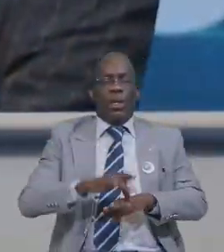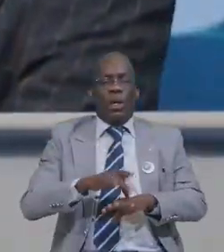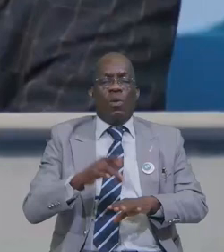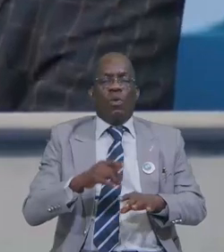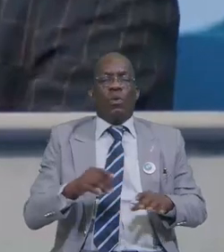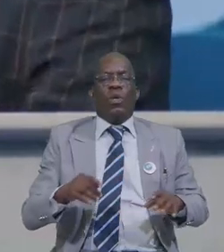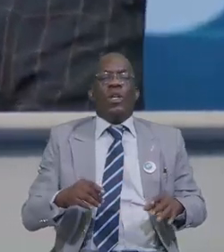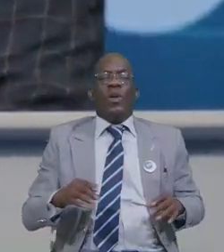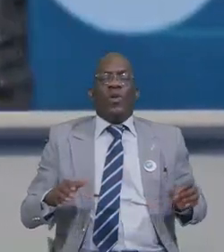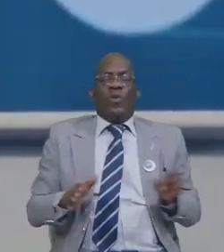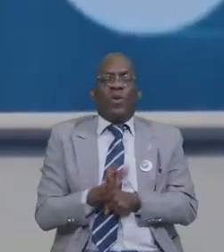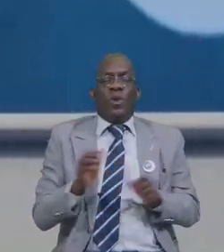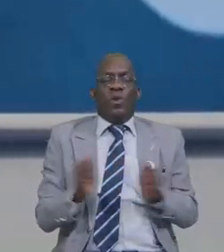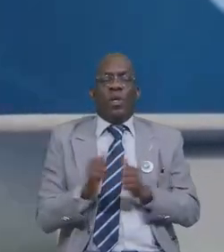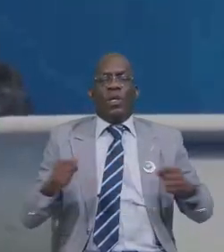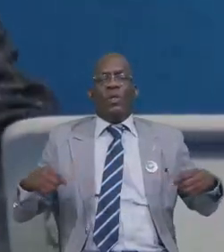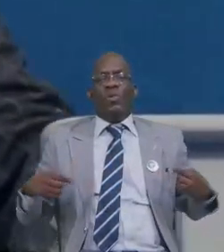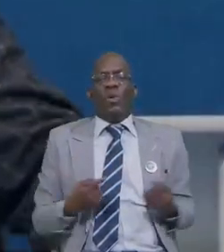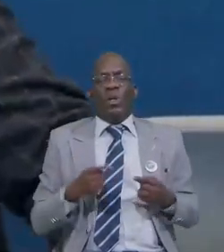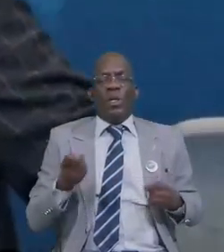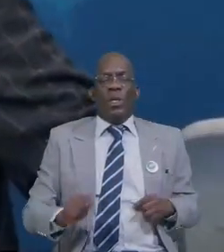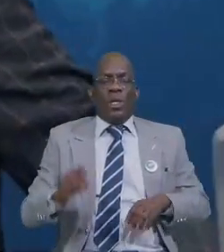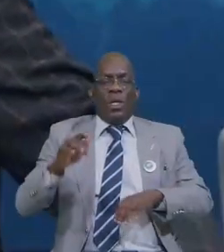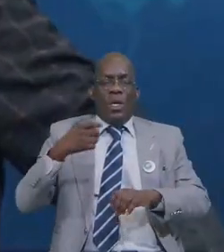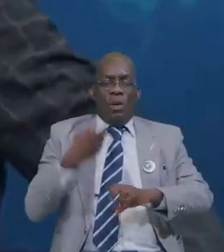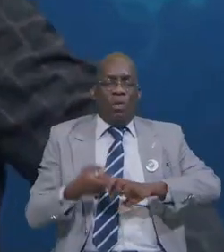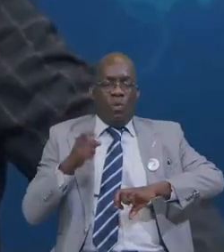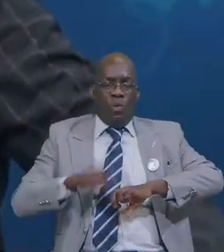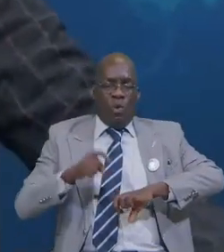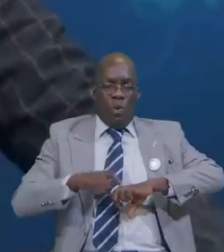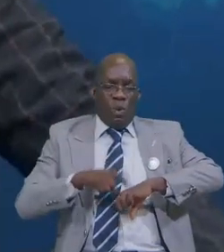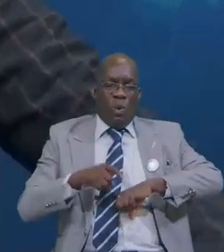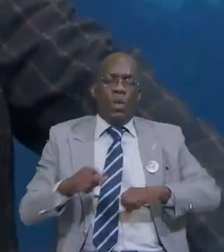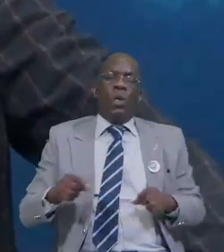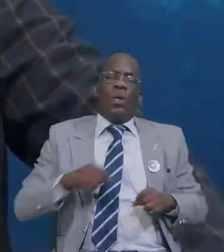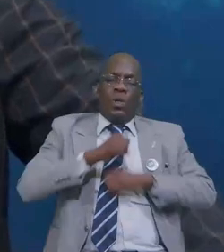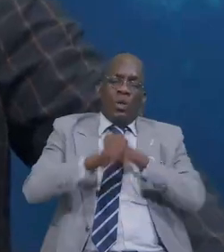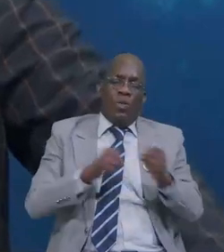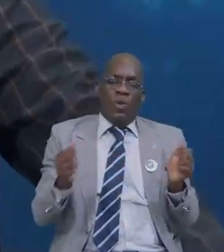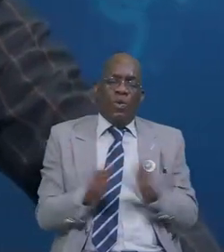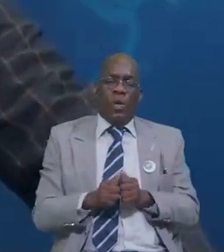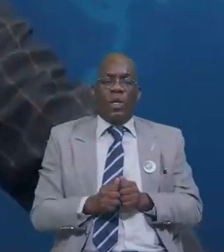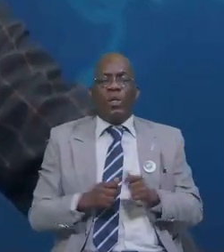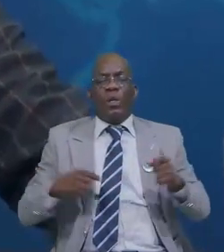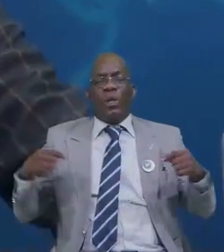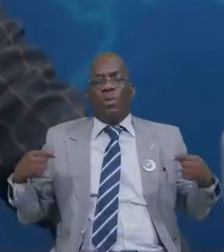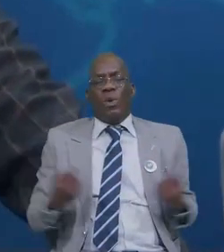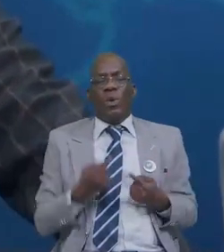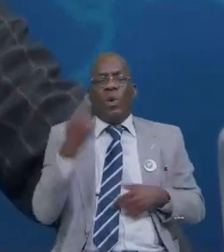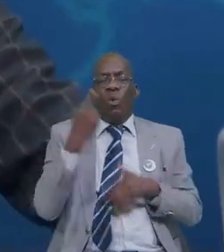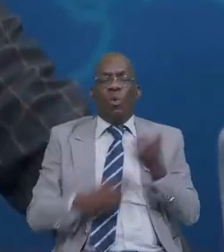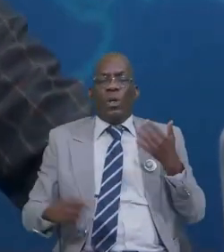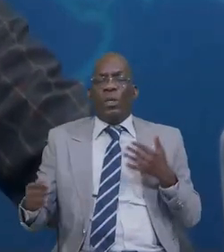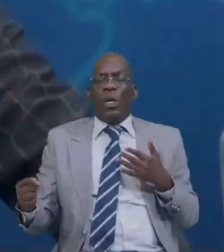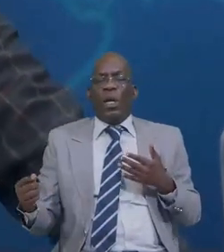Les os qui craquent, les os qui souffrent avec douleur. Père, je prie, quelle que soit